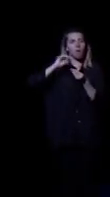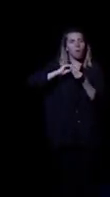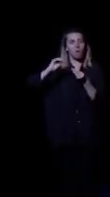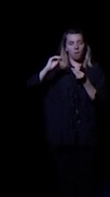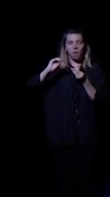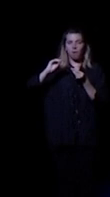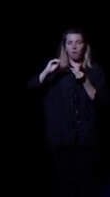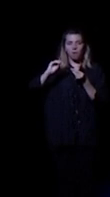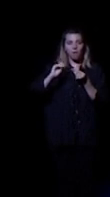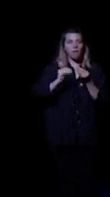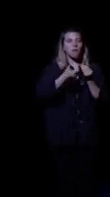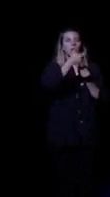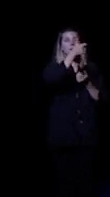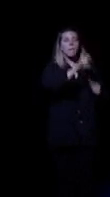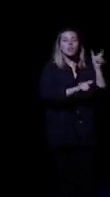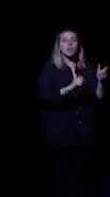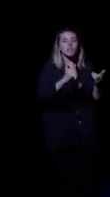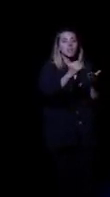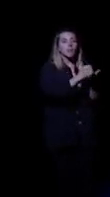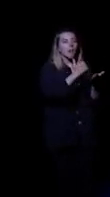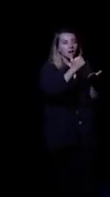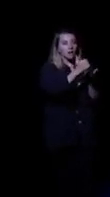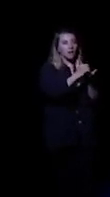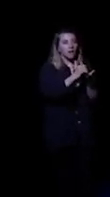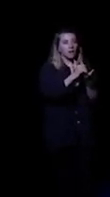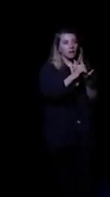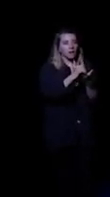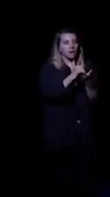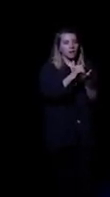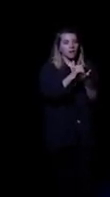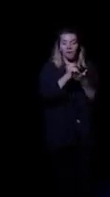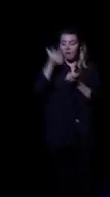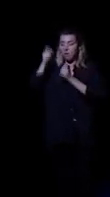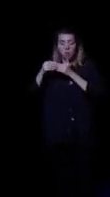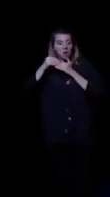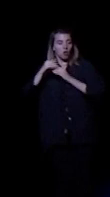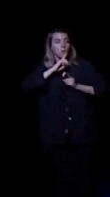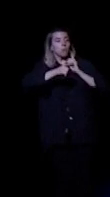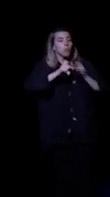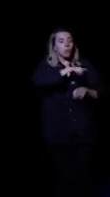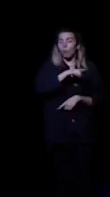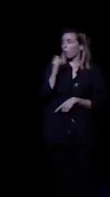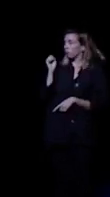combien de salariés ne suivaient pas les instructions données par les managers ?